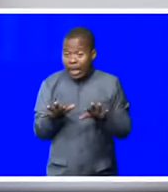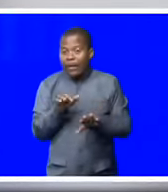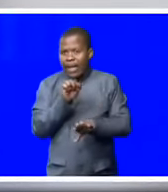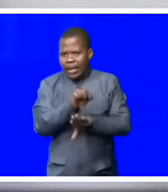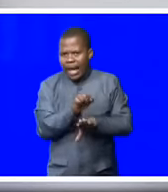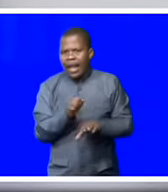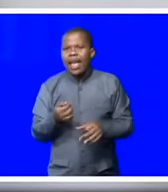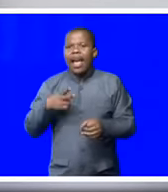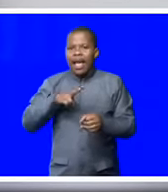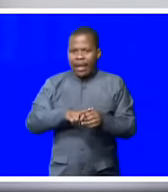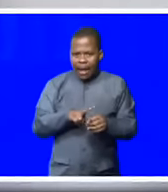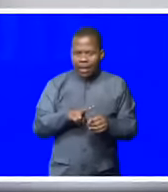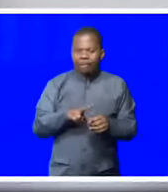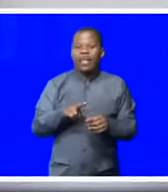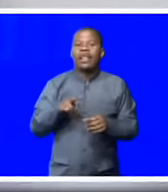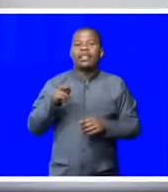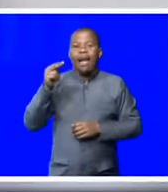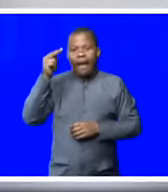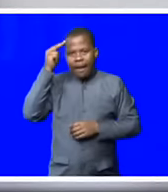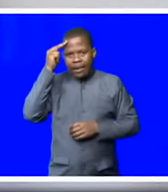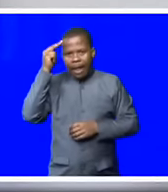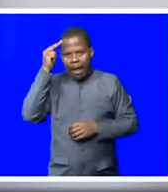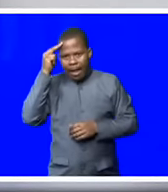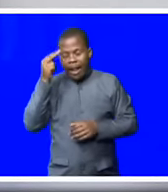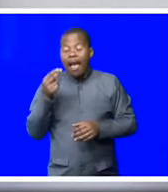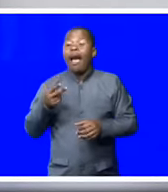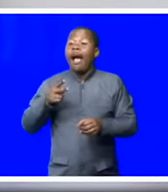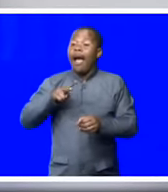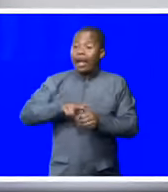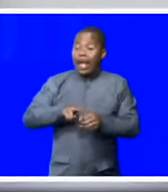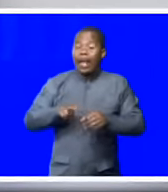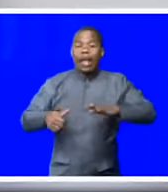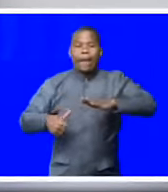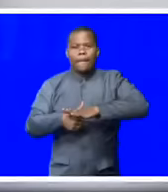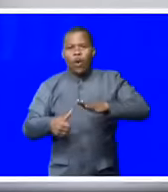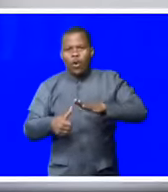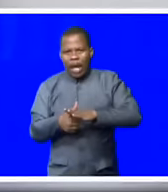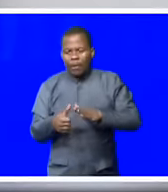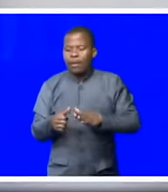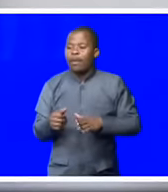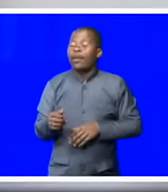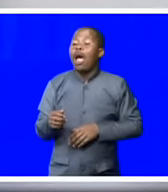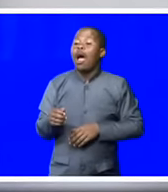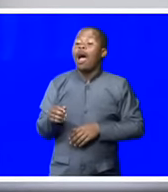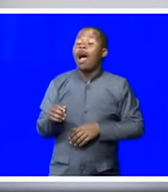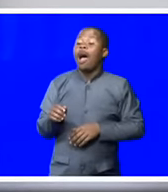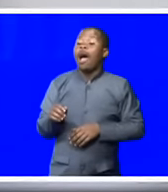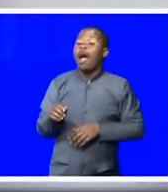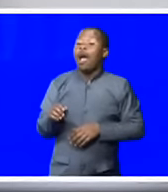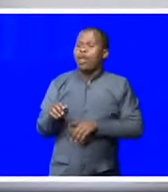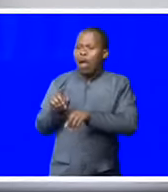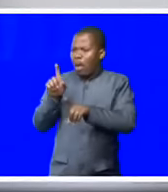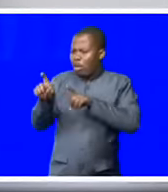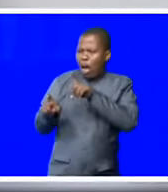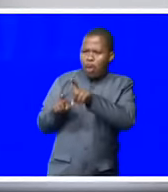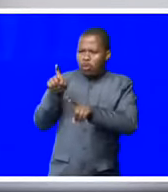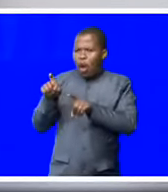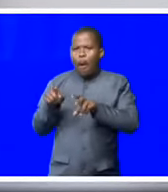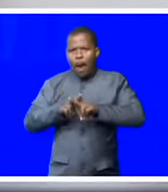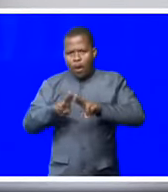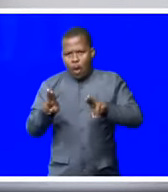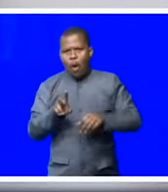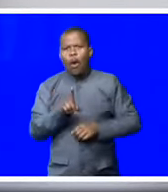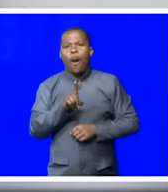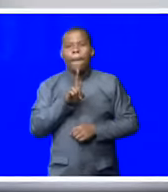sonke siyabu-understanda and sonke kufanele ukuthi singa-blame umuntu ukuthi obunana bulukhuni inyalo